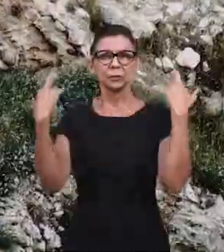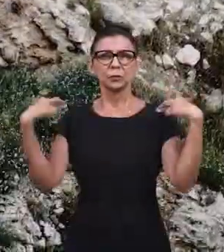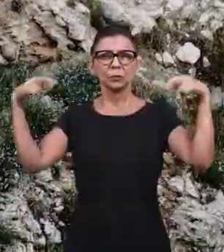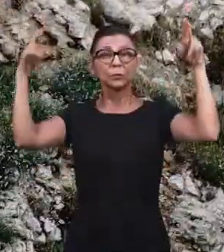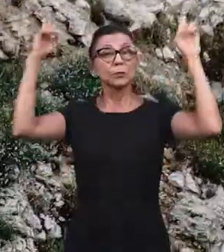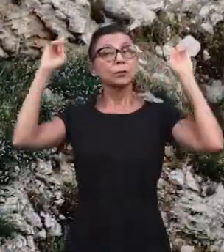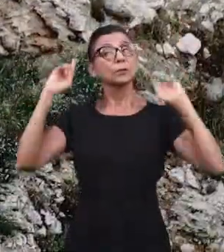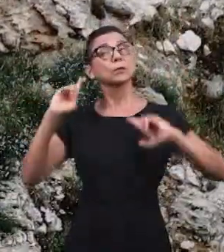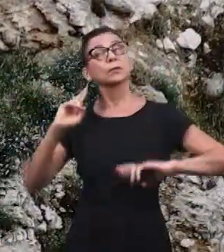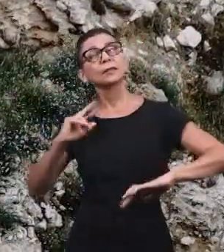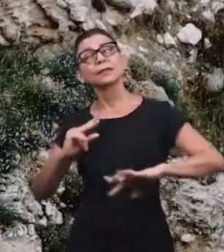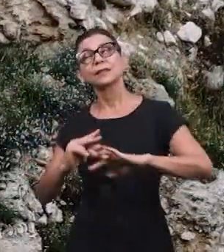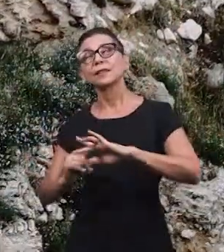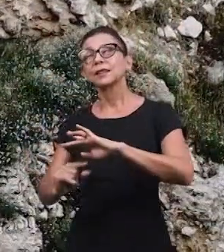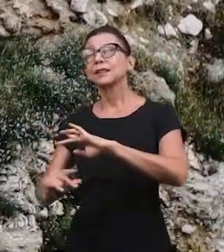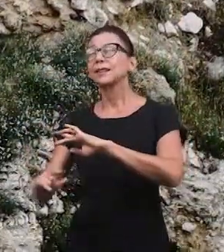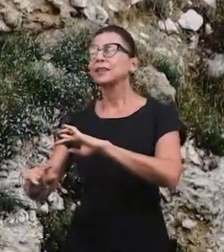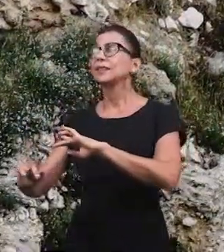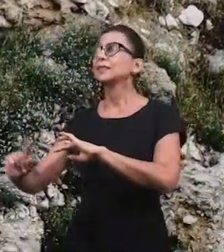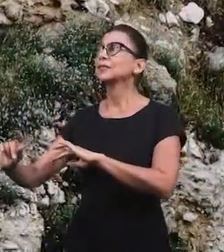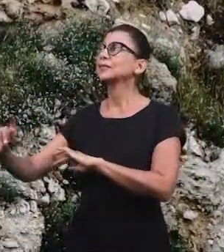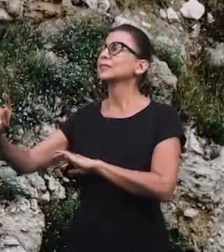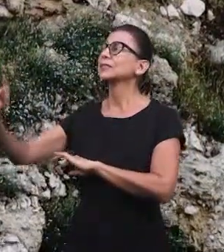в жертву отдал себя